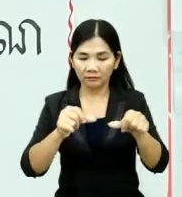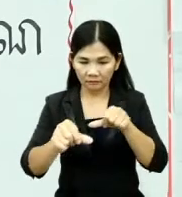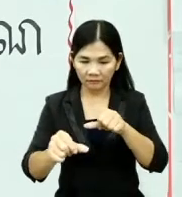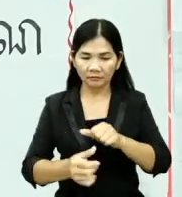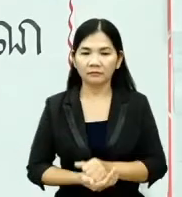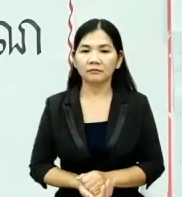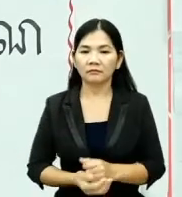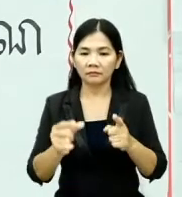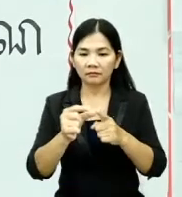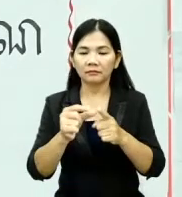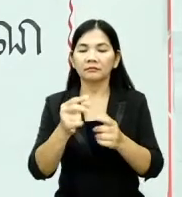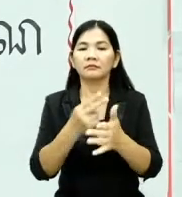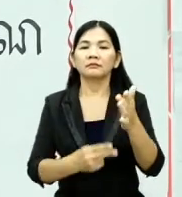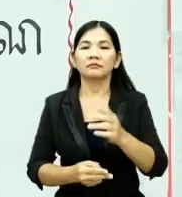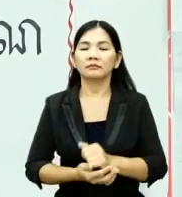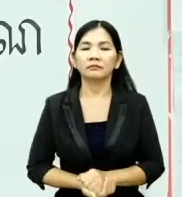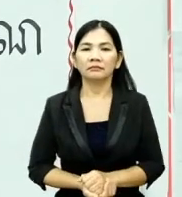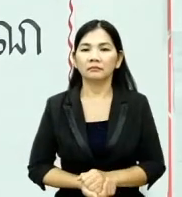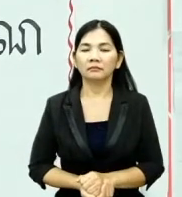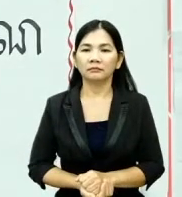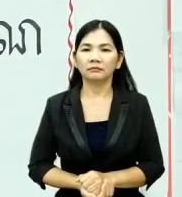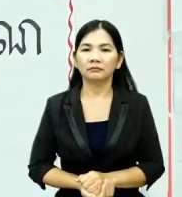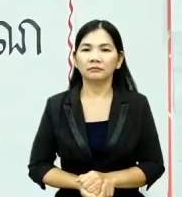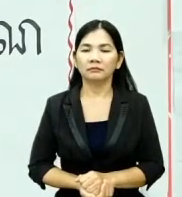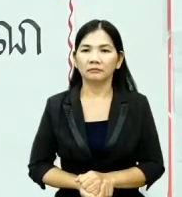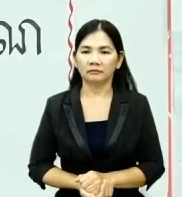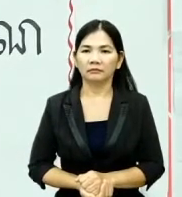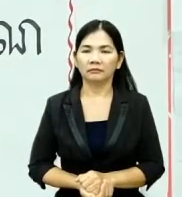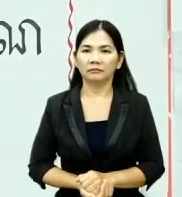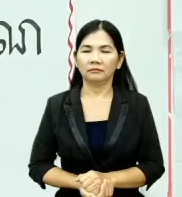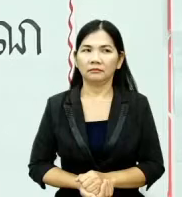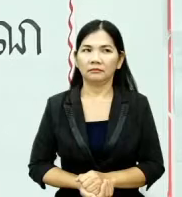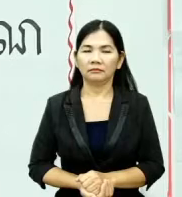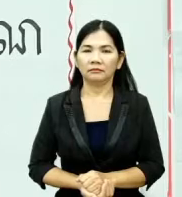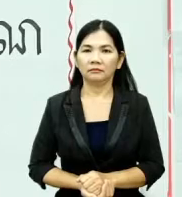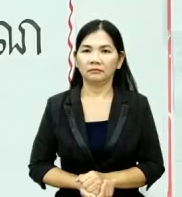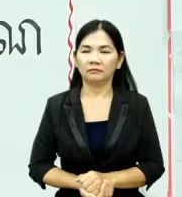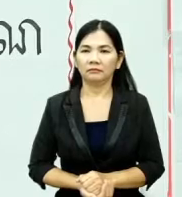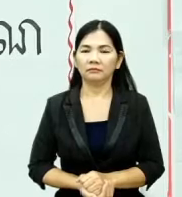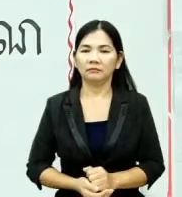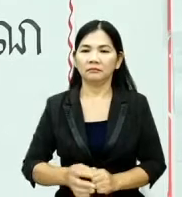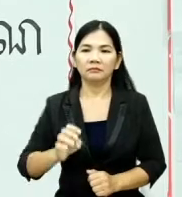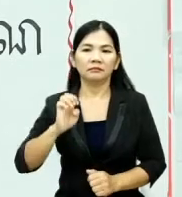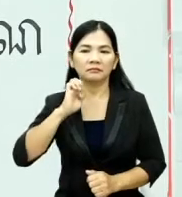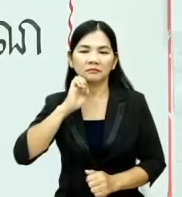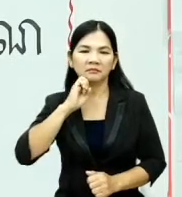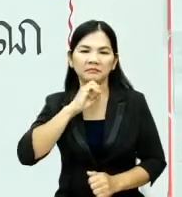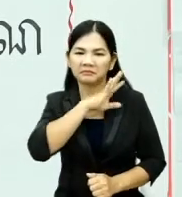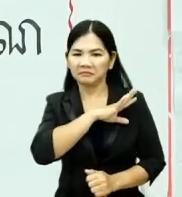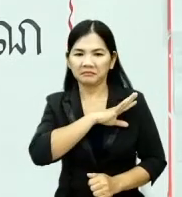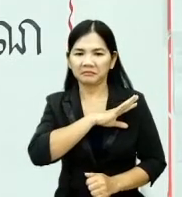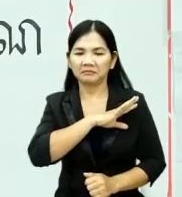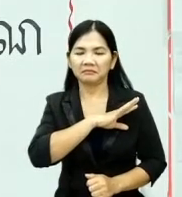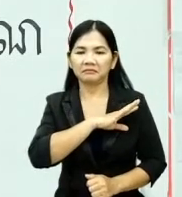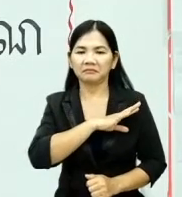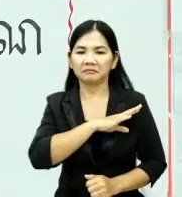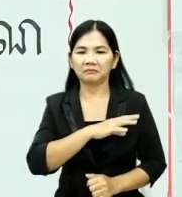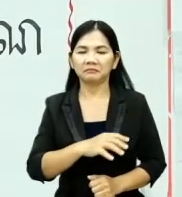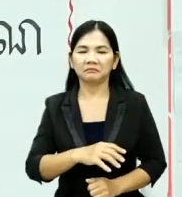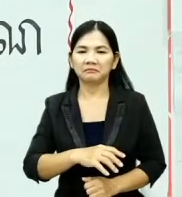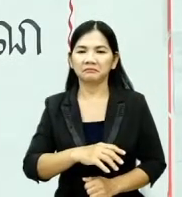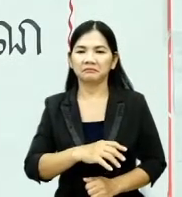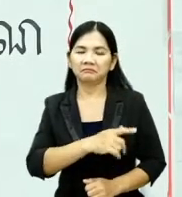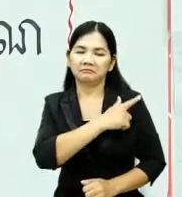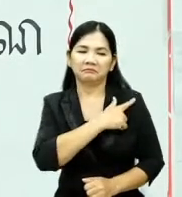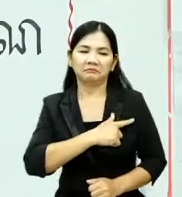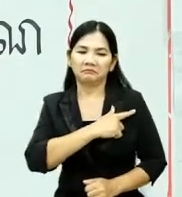con bị ở vậy đấy con cha bị chửi chà chẳng thà bị chửi ní miền này đôi đừng bị chia riêng đại được té ạ